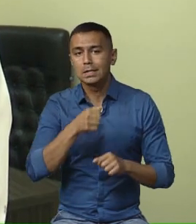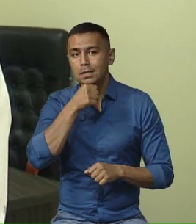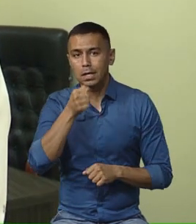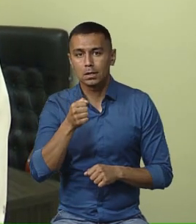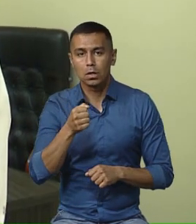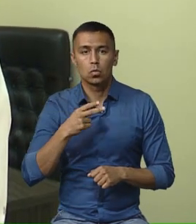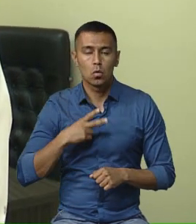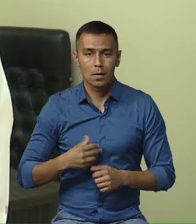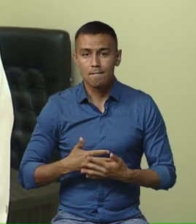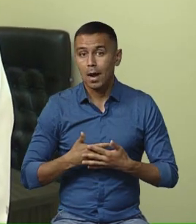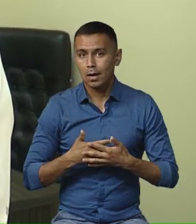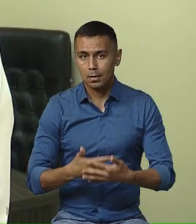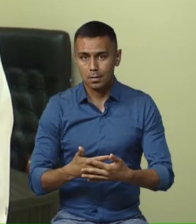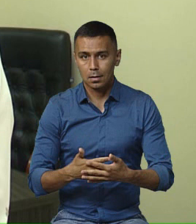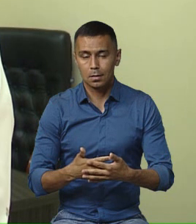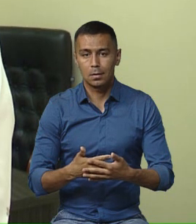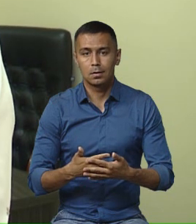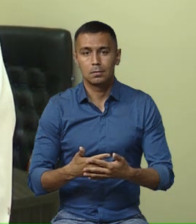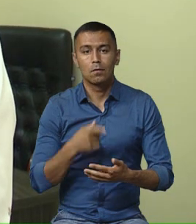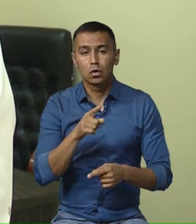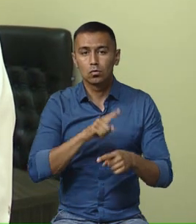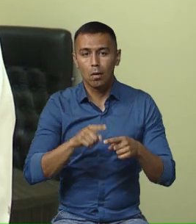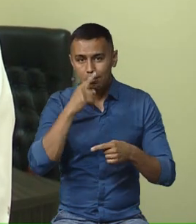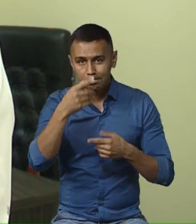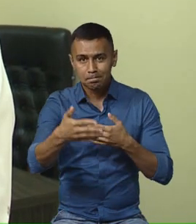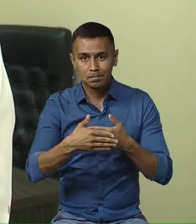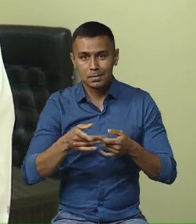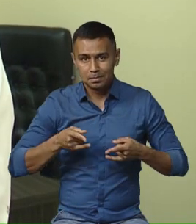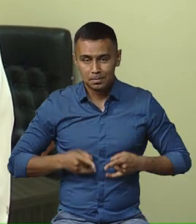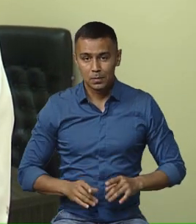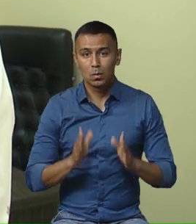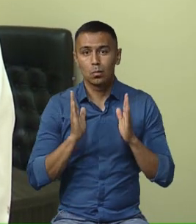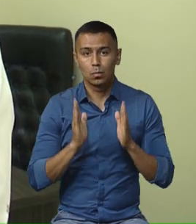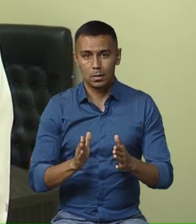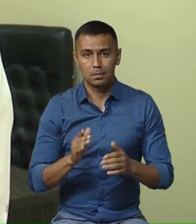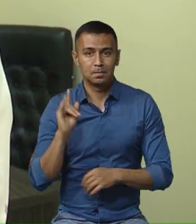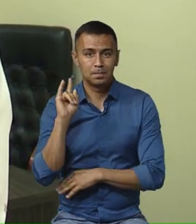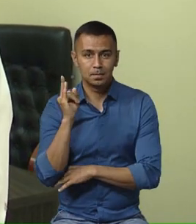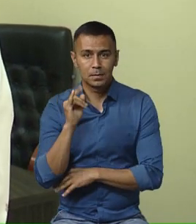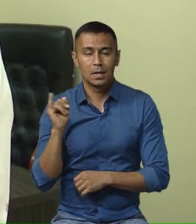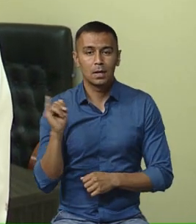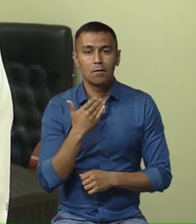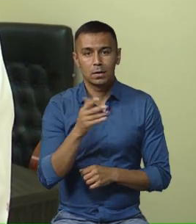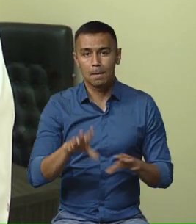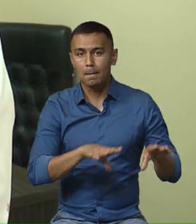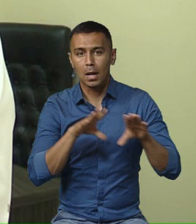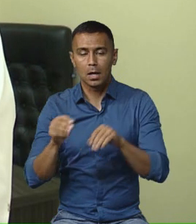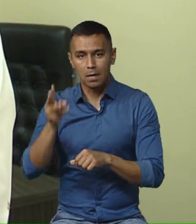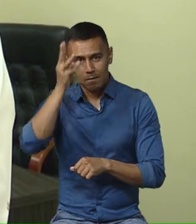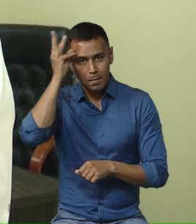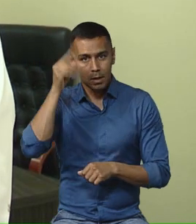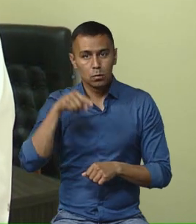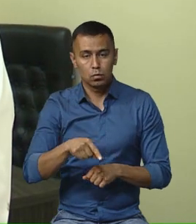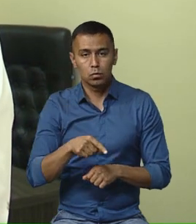дочка вагітна, яка має ось народжувати дитинку. І вони переїхали в Хмельницький.